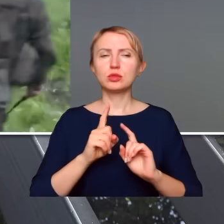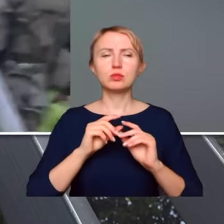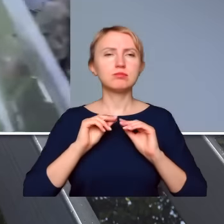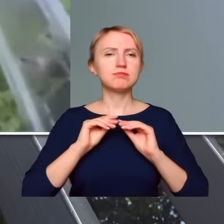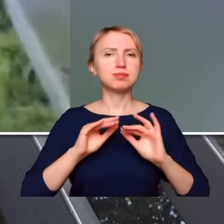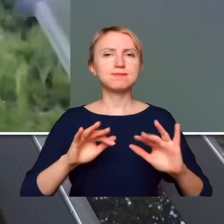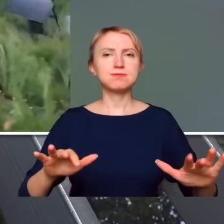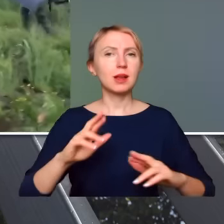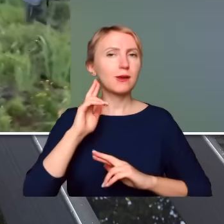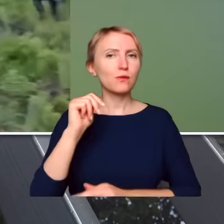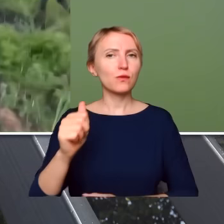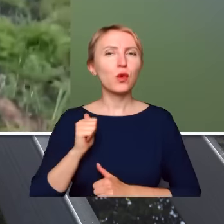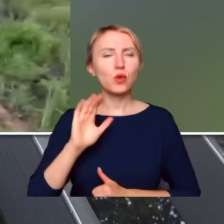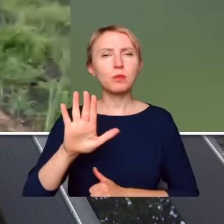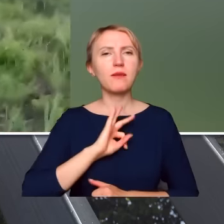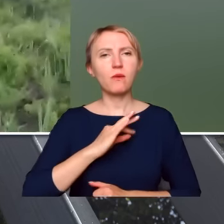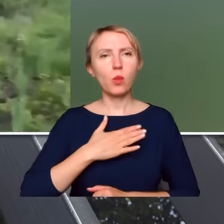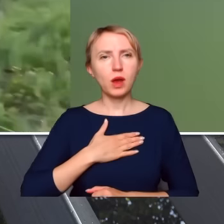ma